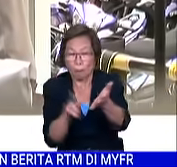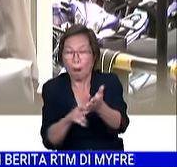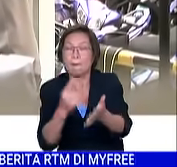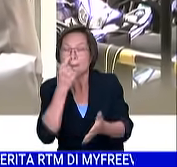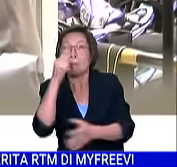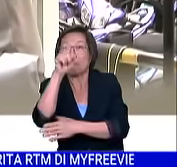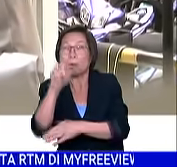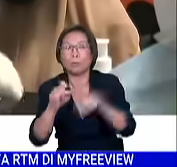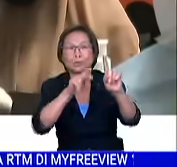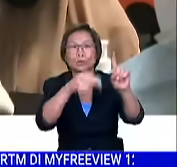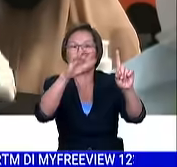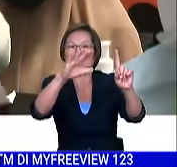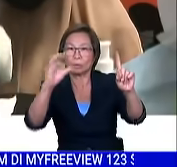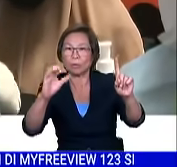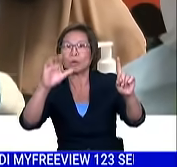diterima,